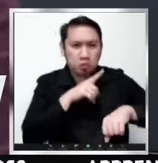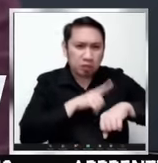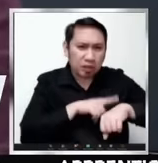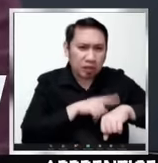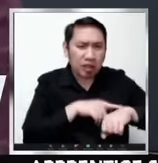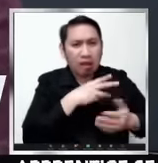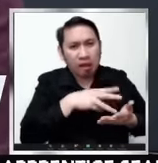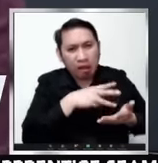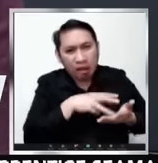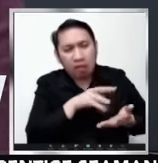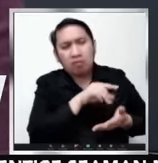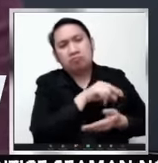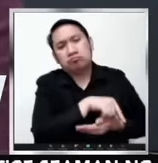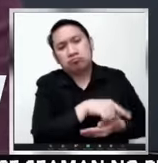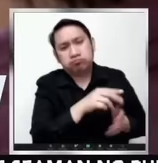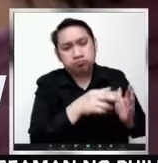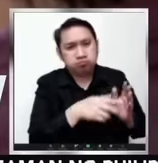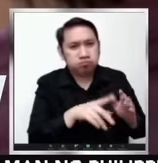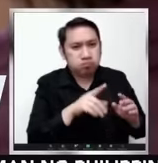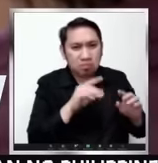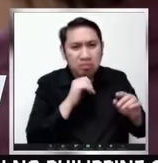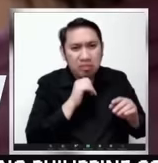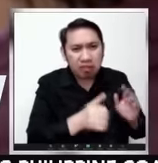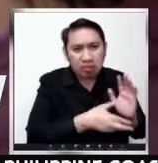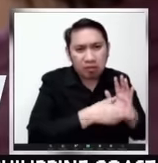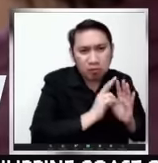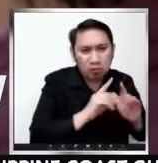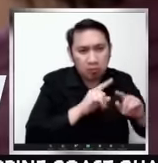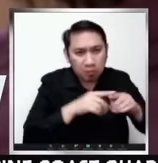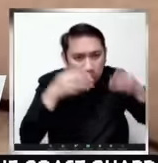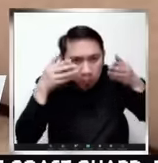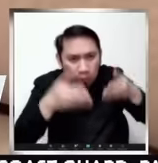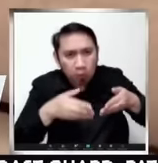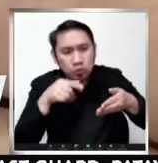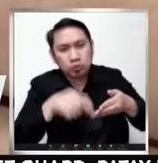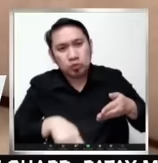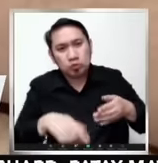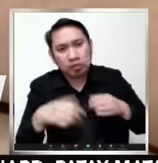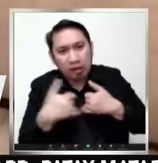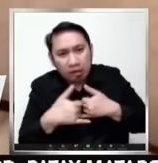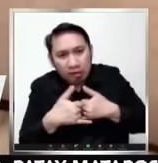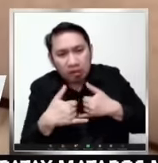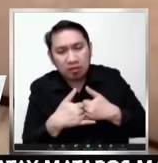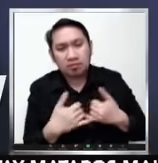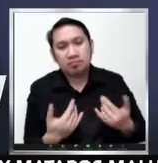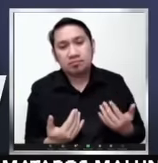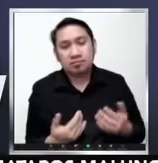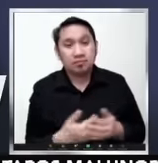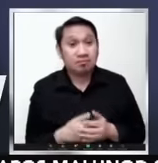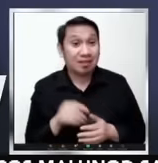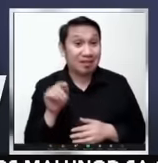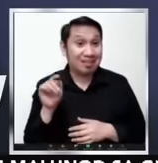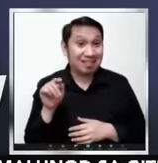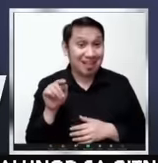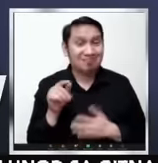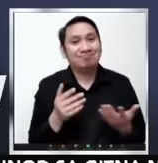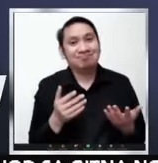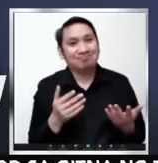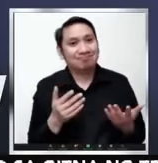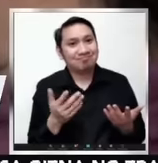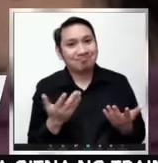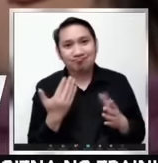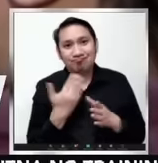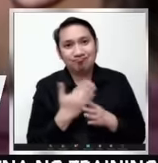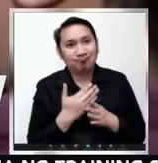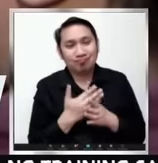mo, ipapasok mo pa yung paglalaro. Sino raw ang mag-aakalang ang sagabal na libangan para sa iba, isa ng